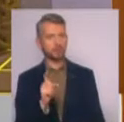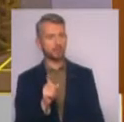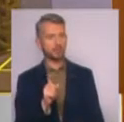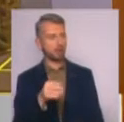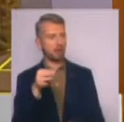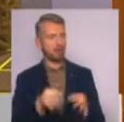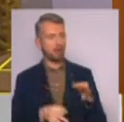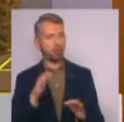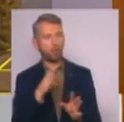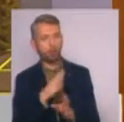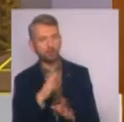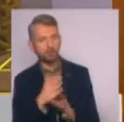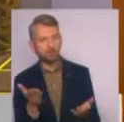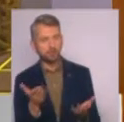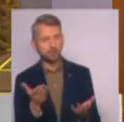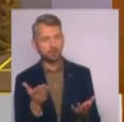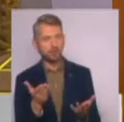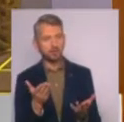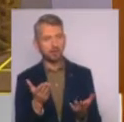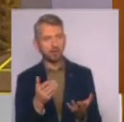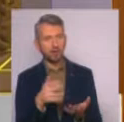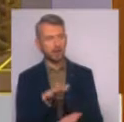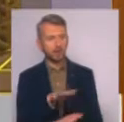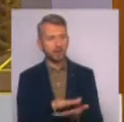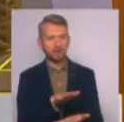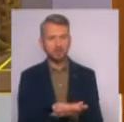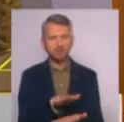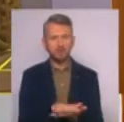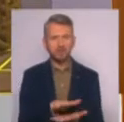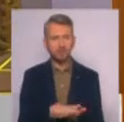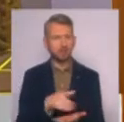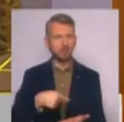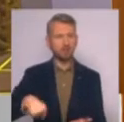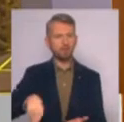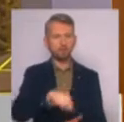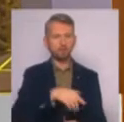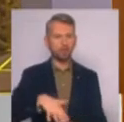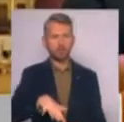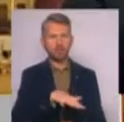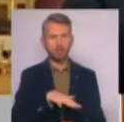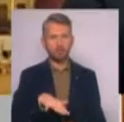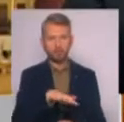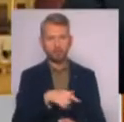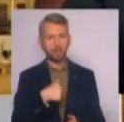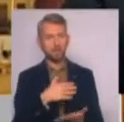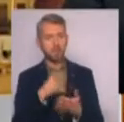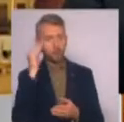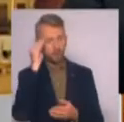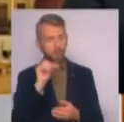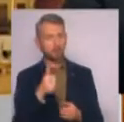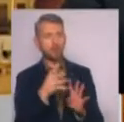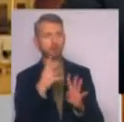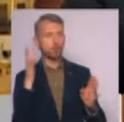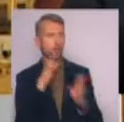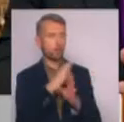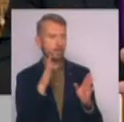екологічними чинниками, тобто засмічення навколишнього середовища, я маю на увазі в першу чергу